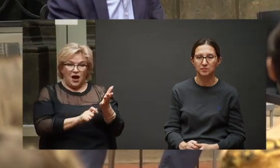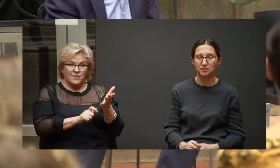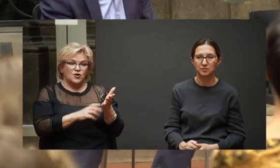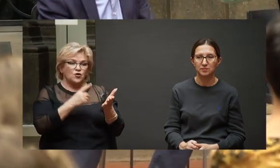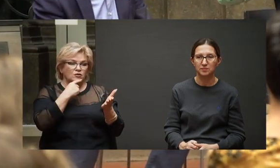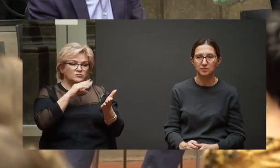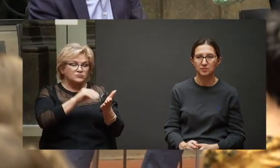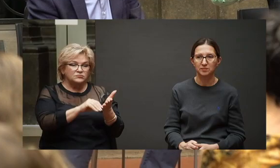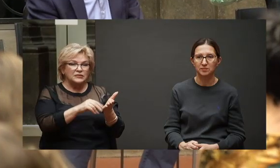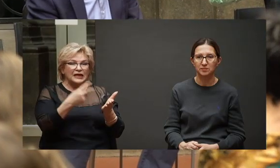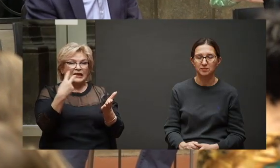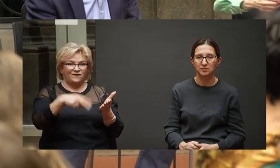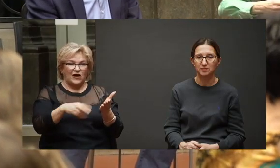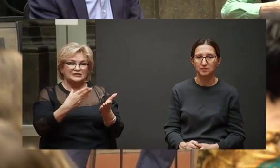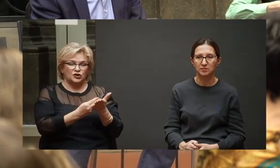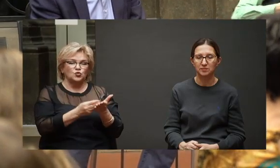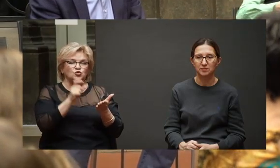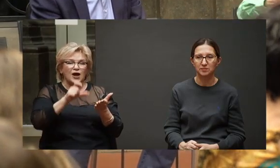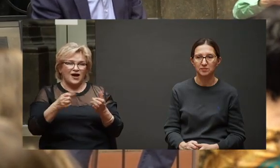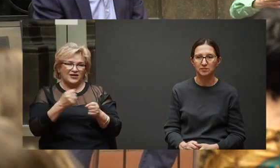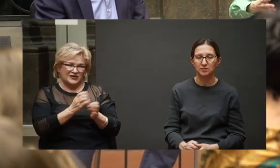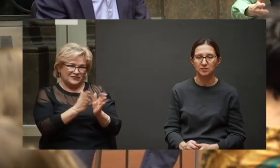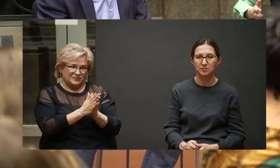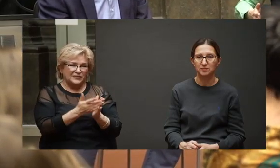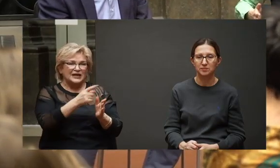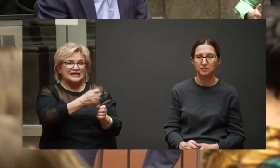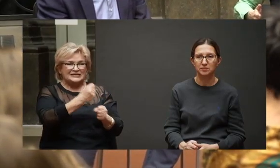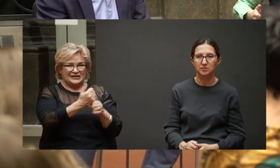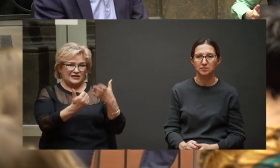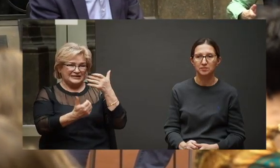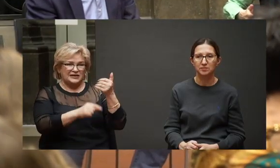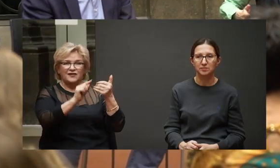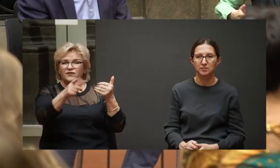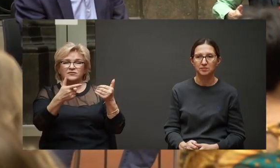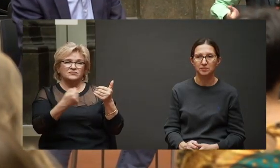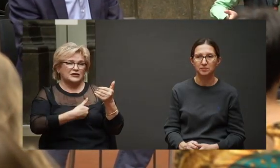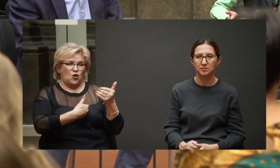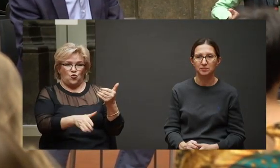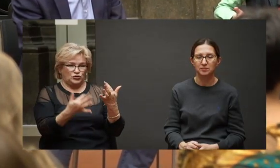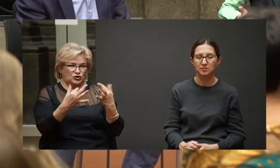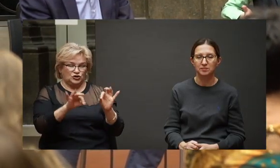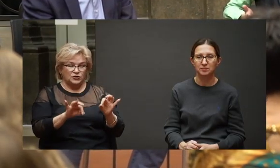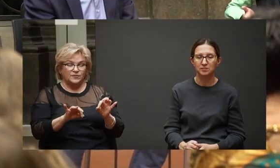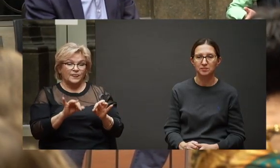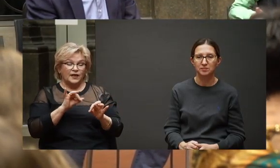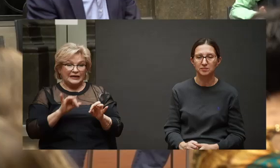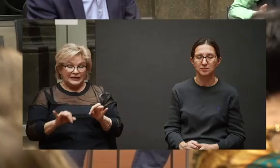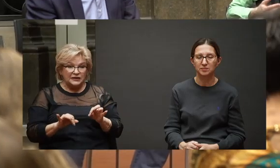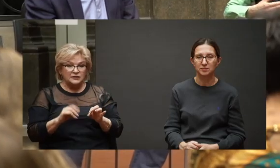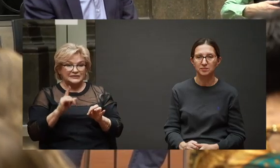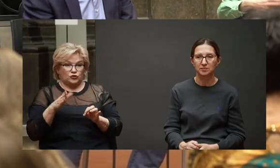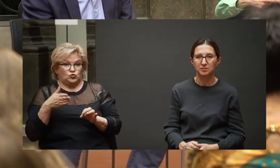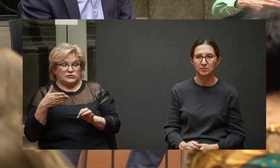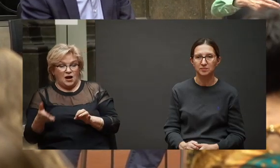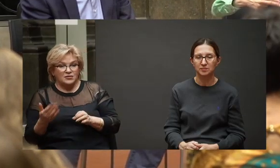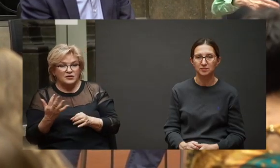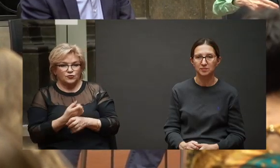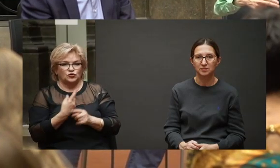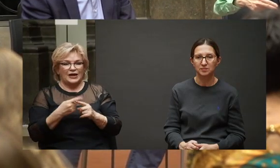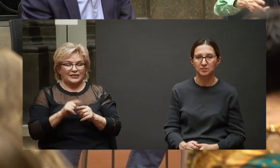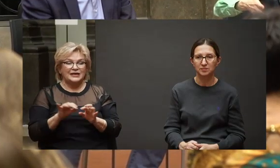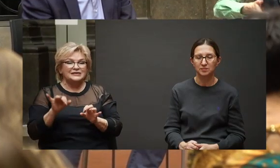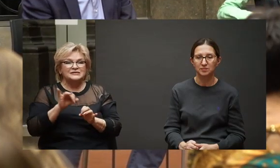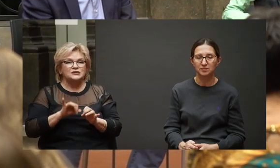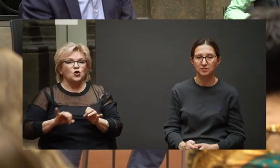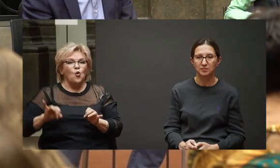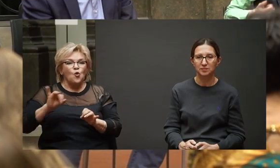условно говоря, с 20 кадрами, и говорят, а вот сделайте где хотите. И с одной стороны, это история